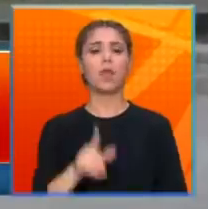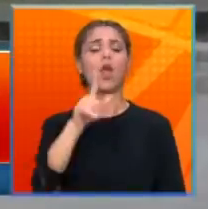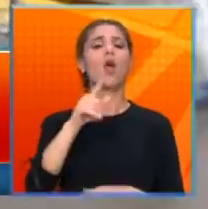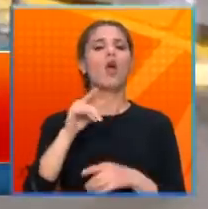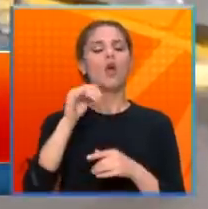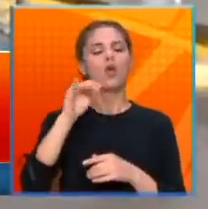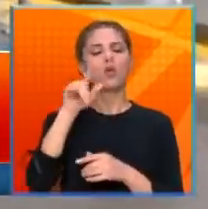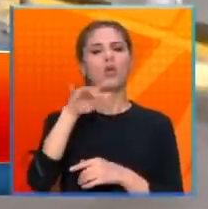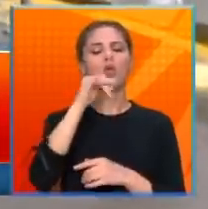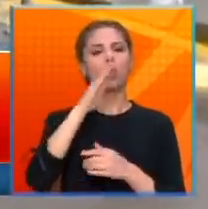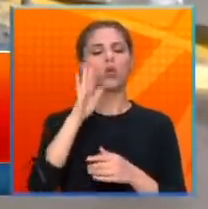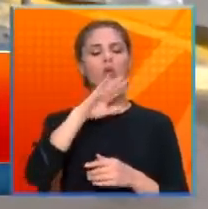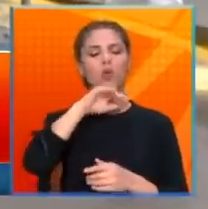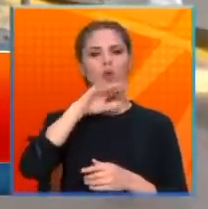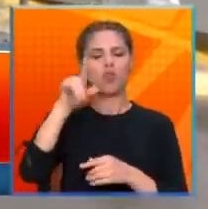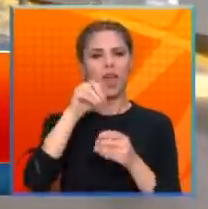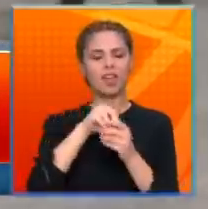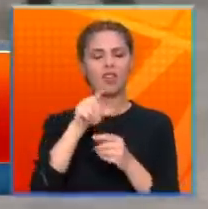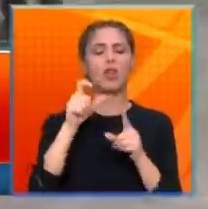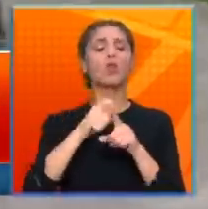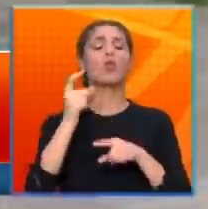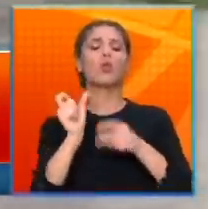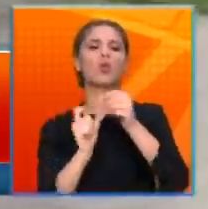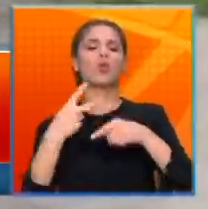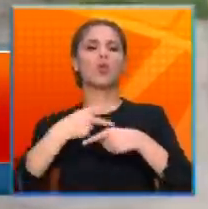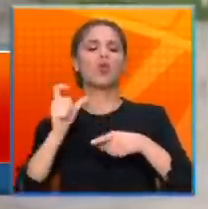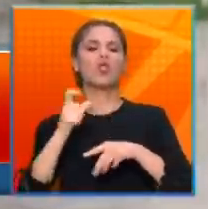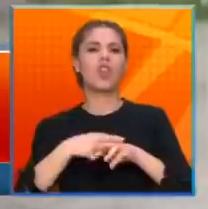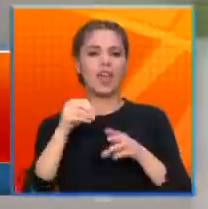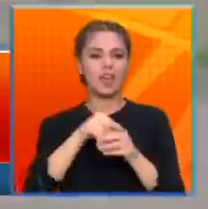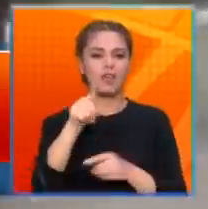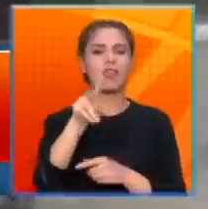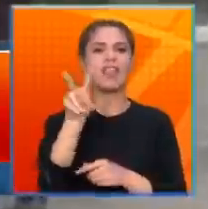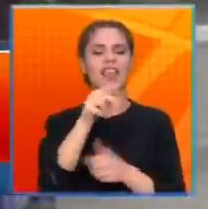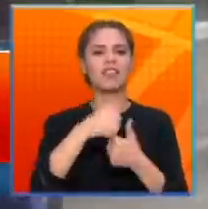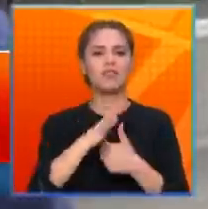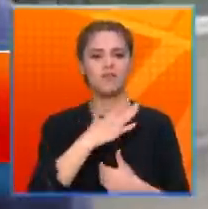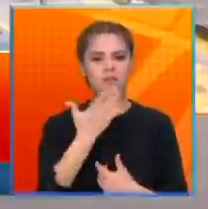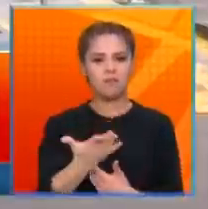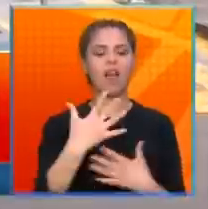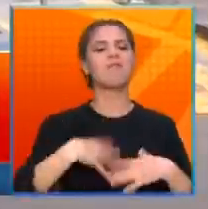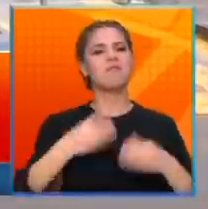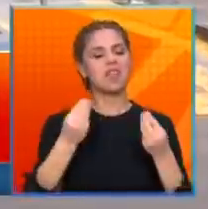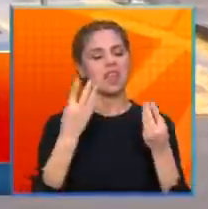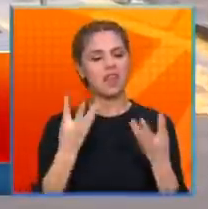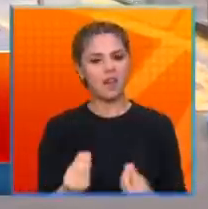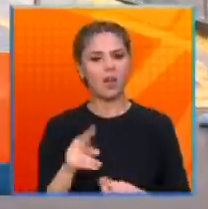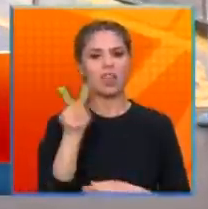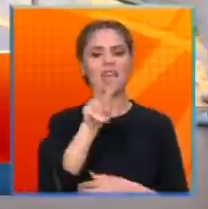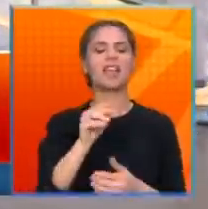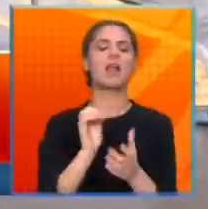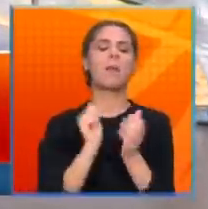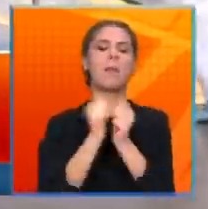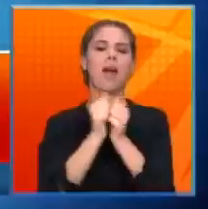Düzce'de ise virüsü yenmeyi başaran genç bir çift oldu. Allah'a şükür iyiyiz, sağlığımız yerinde, doktorlarımız sağ olsun. İkili